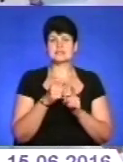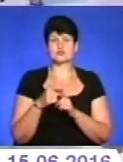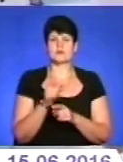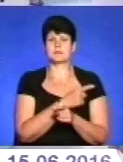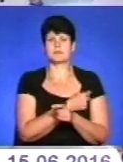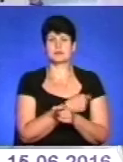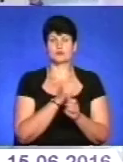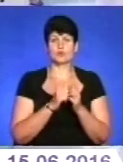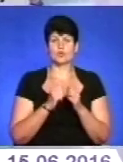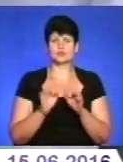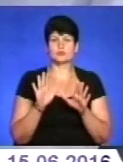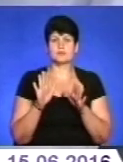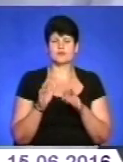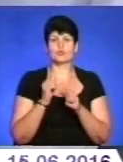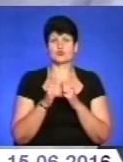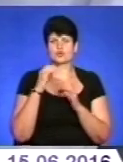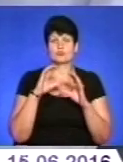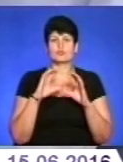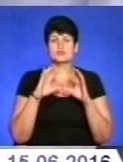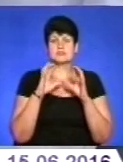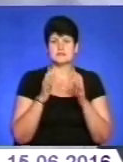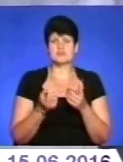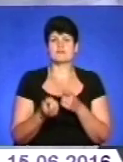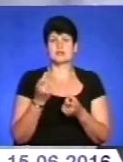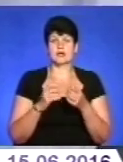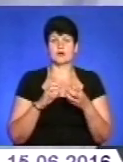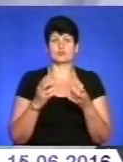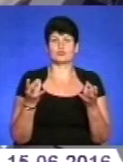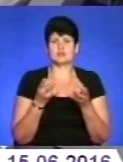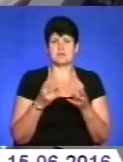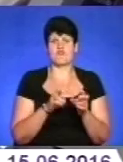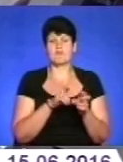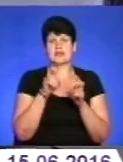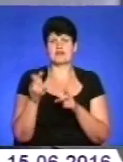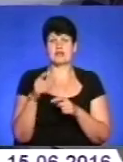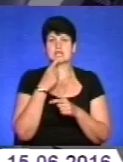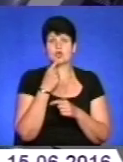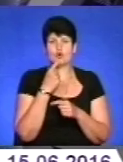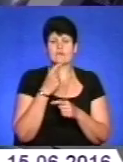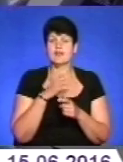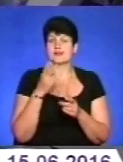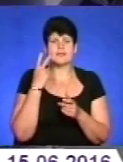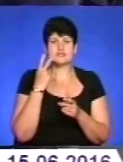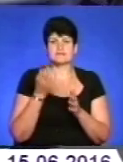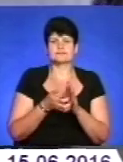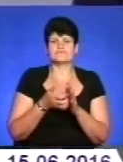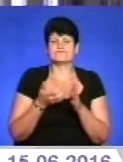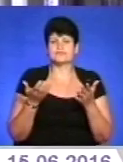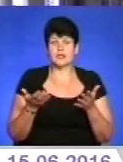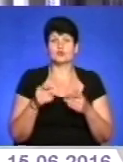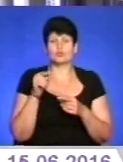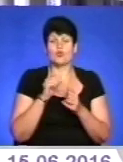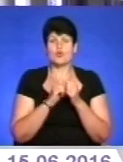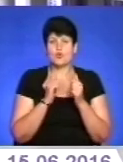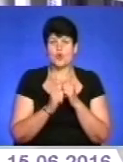медика, щомиті в усьому світі у людей будь-якого віку виникає потреба в переливанні крові. Проте її не завжди та всім вистачає. Тому кожен